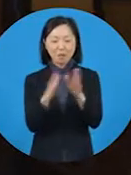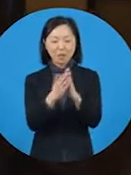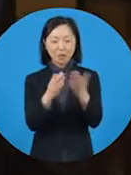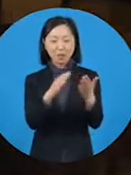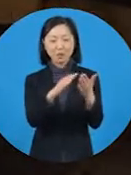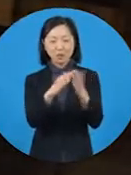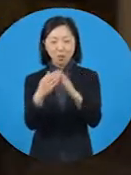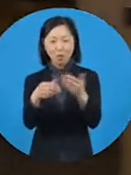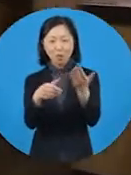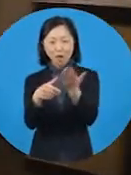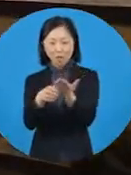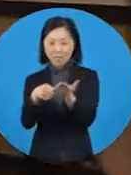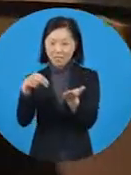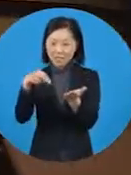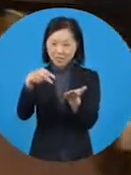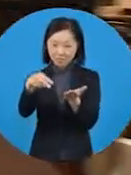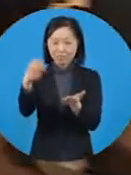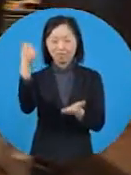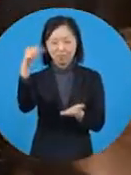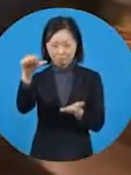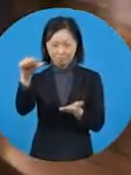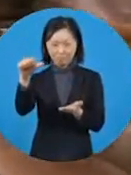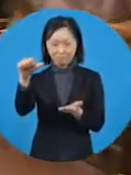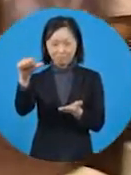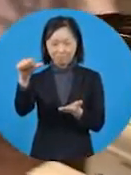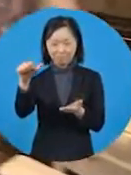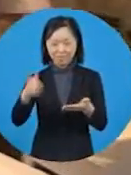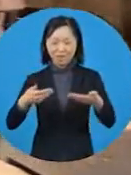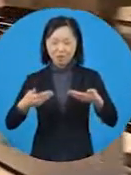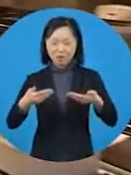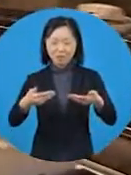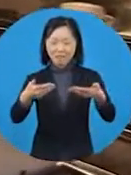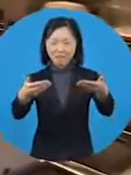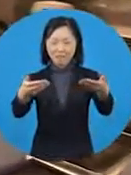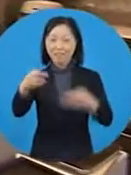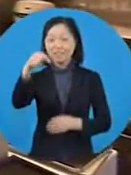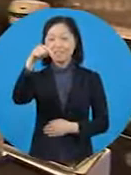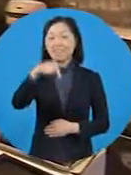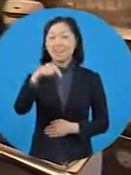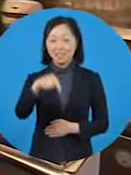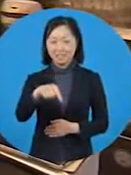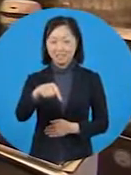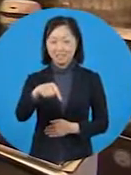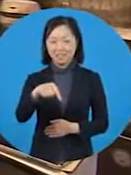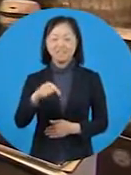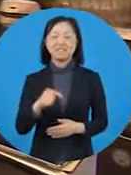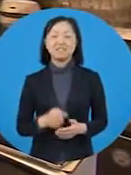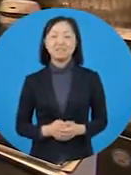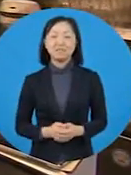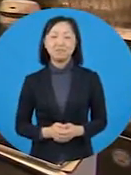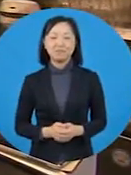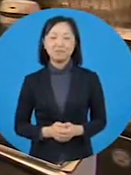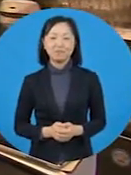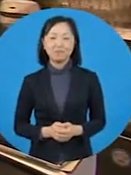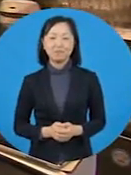町駅から徒歩5分、メイン会場から伸びるあけぼの商店街にあります。